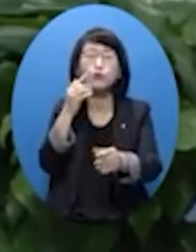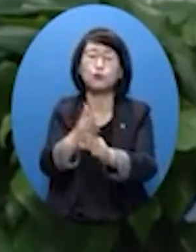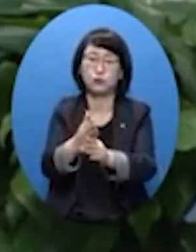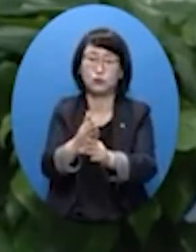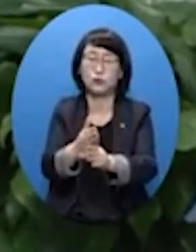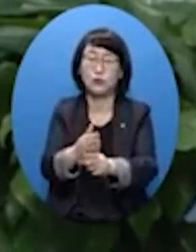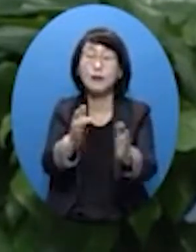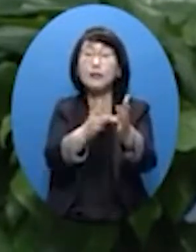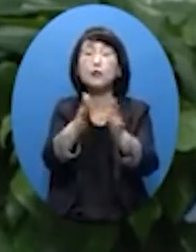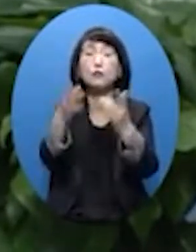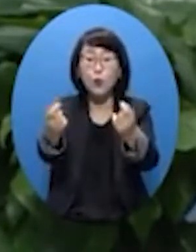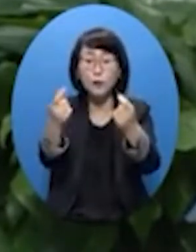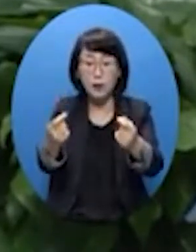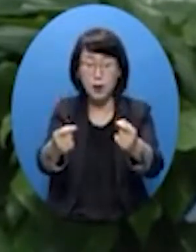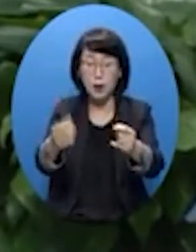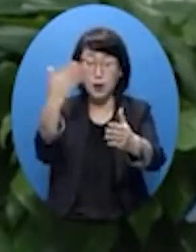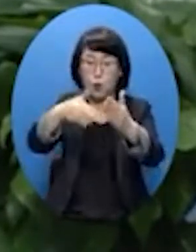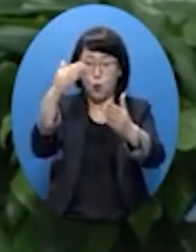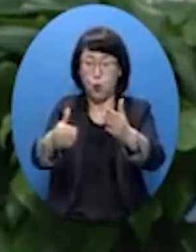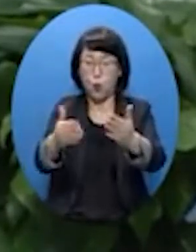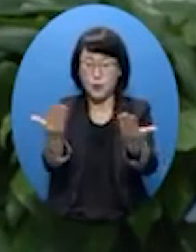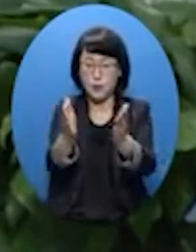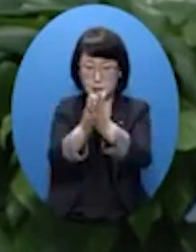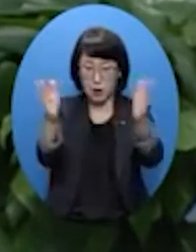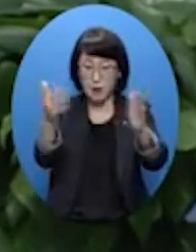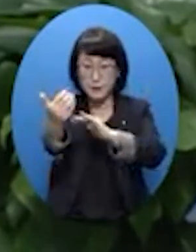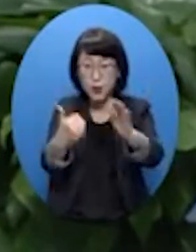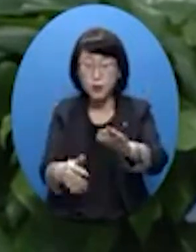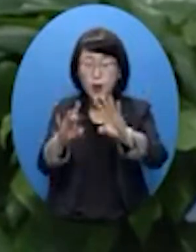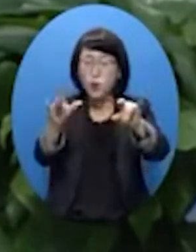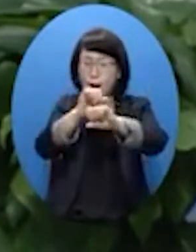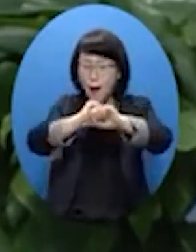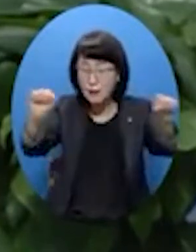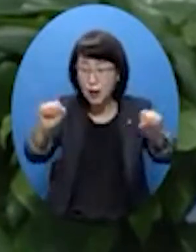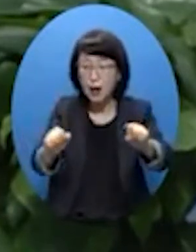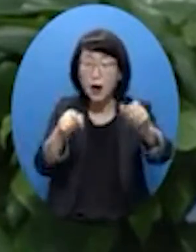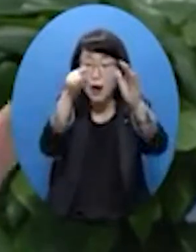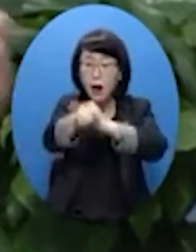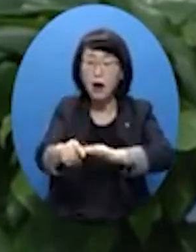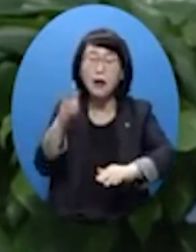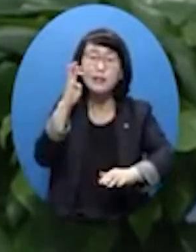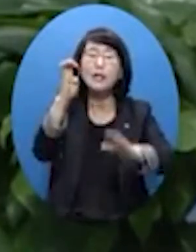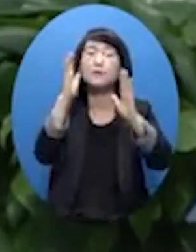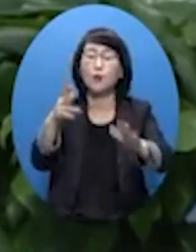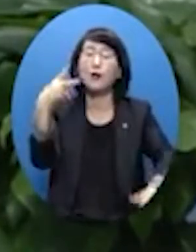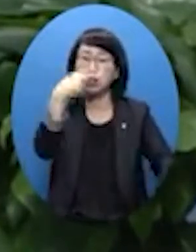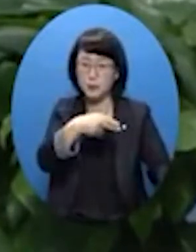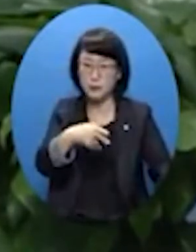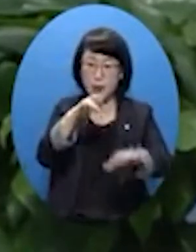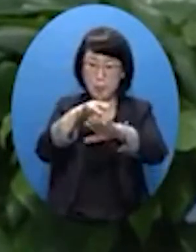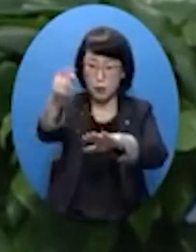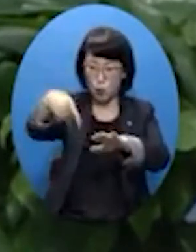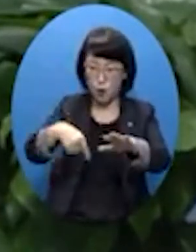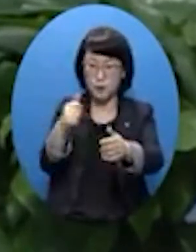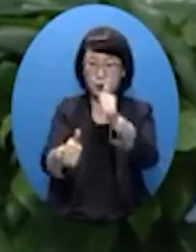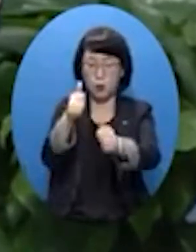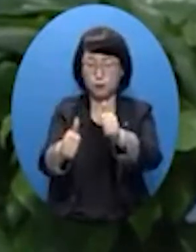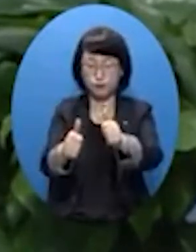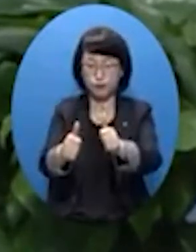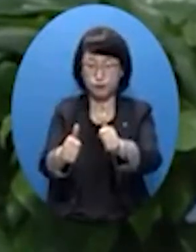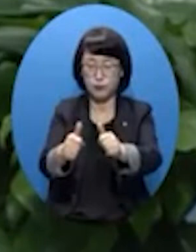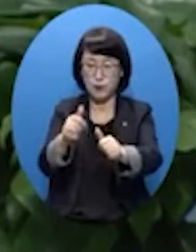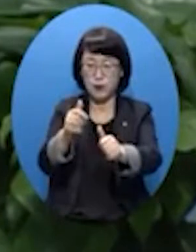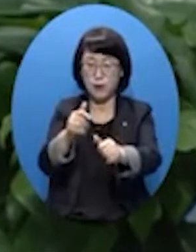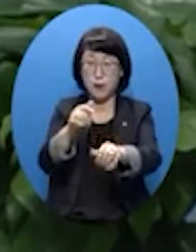공생애 사역을 시작하기 전에 광해 가셔서 41 그 시카 실로 사탄에게 시험을 받으시고 그 사람 우리